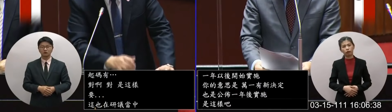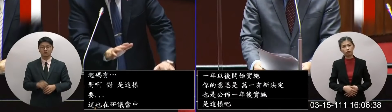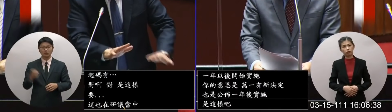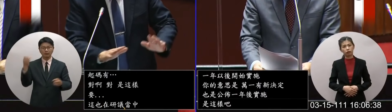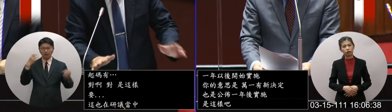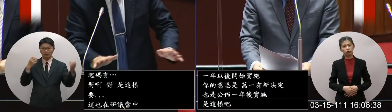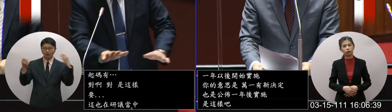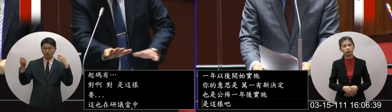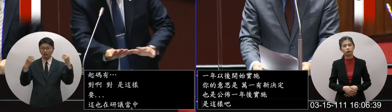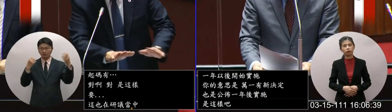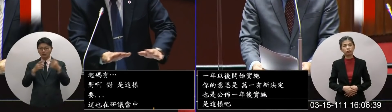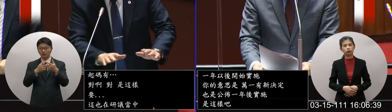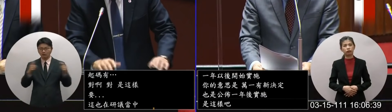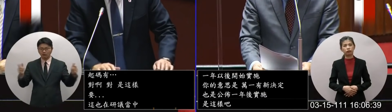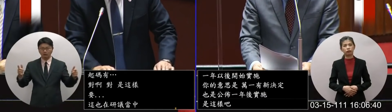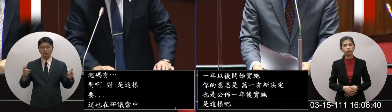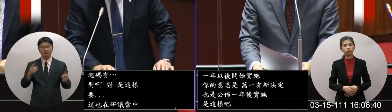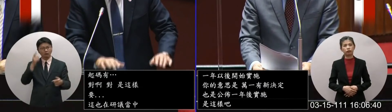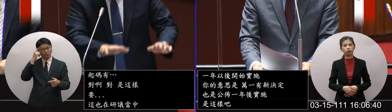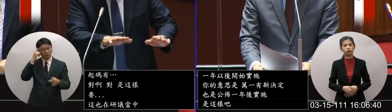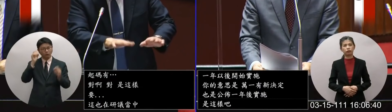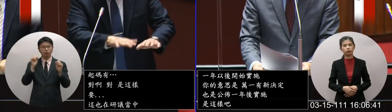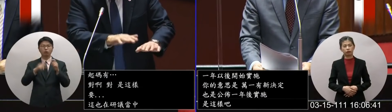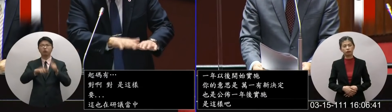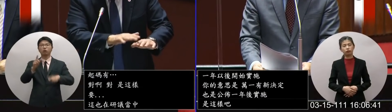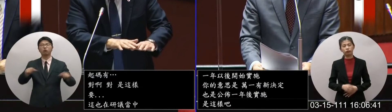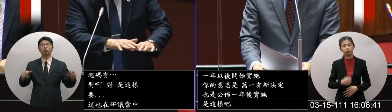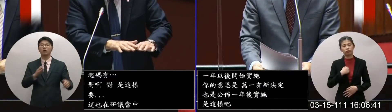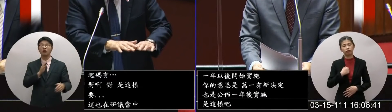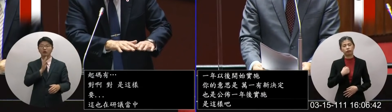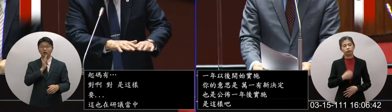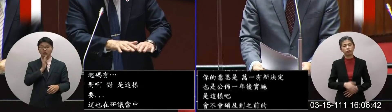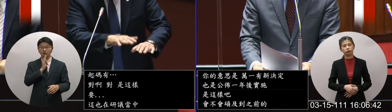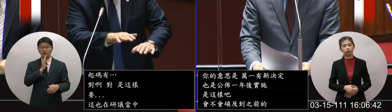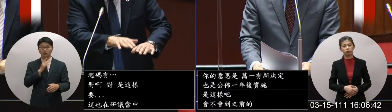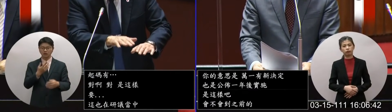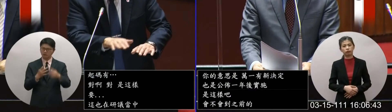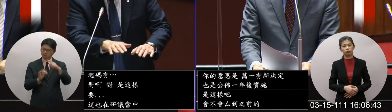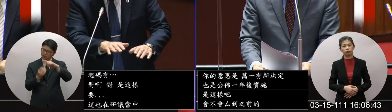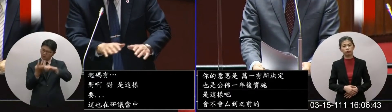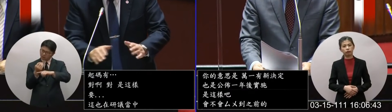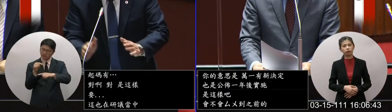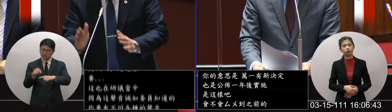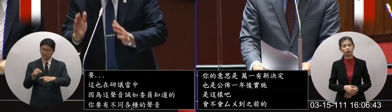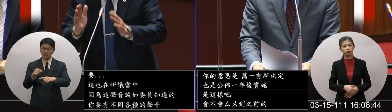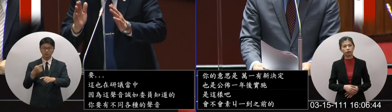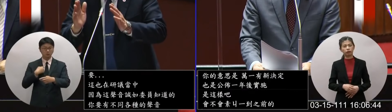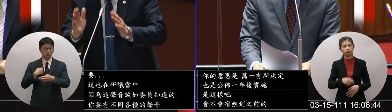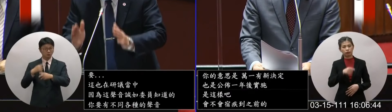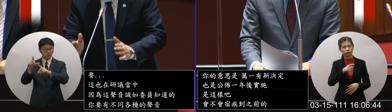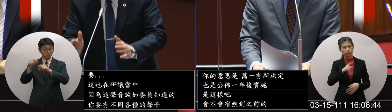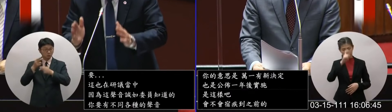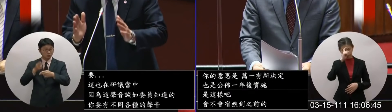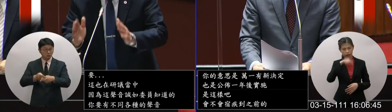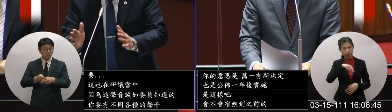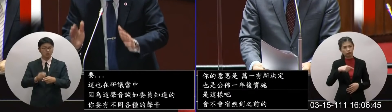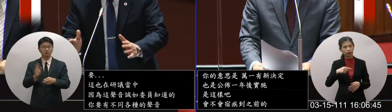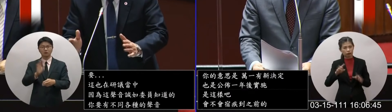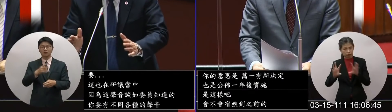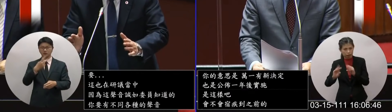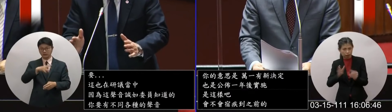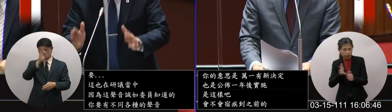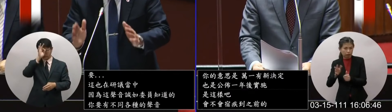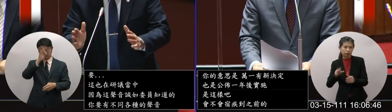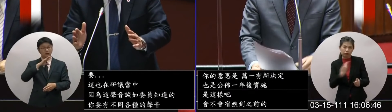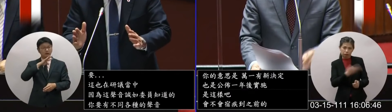员知道了，民调有各种不同的声音。 当然啦。 光看一个百分比， 所以要让你们好好去参考。 看一看年龄